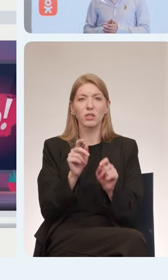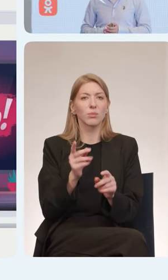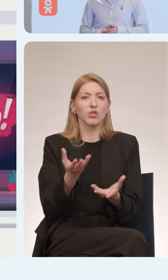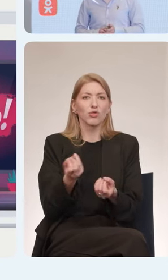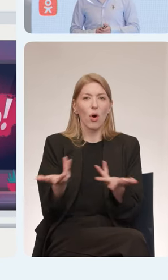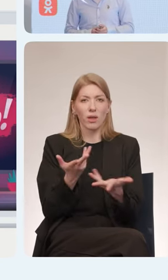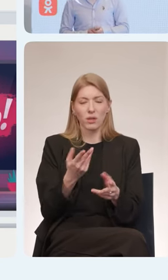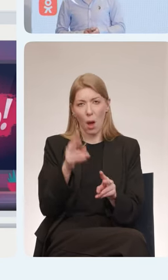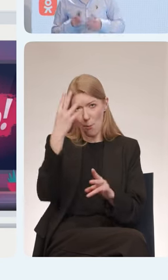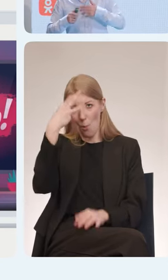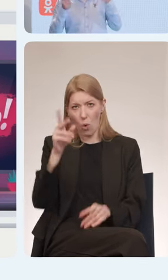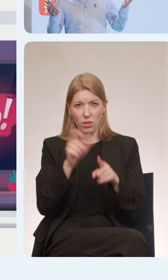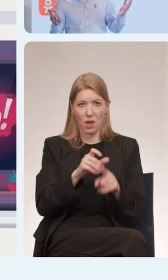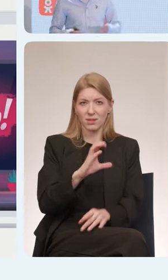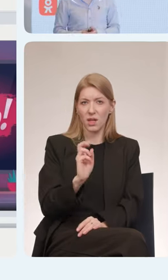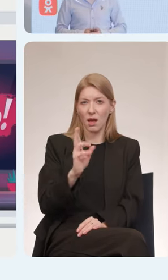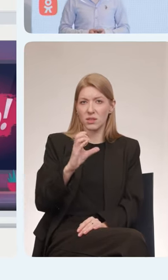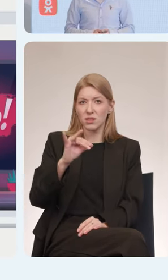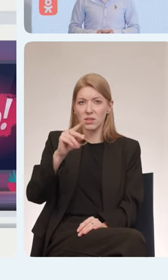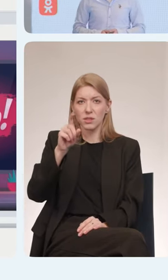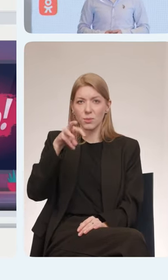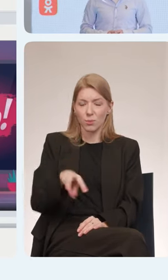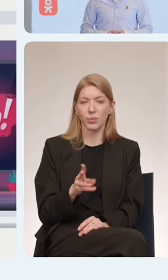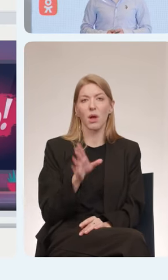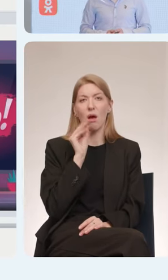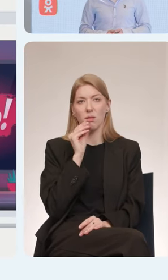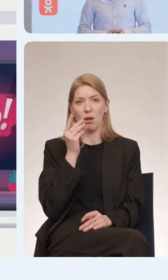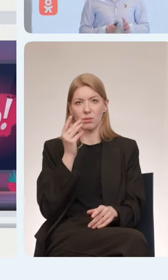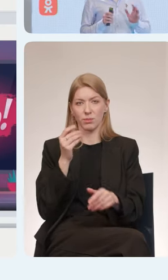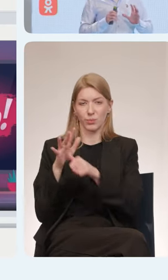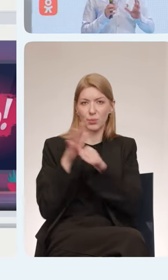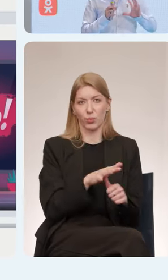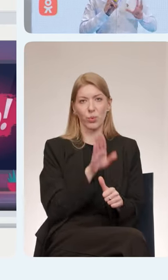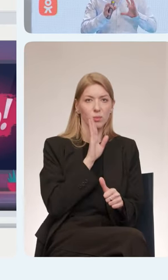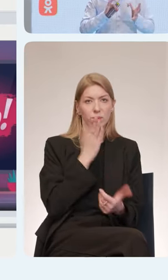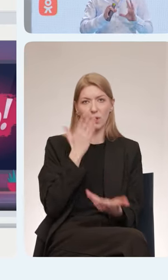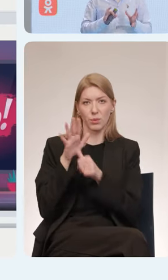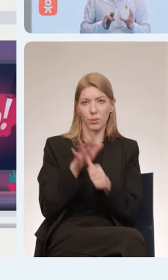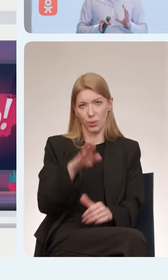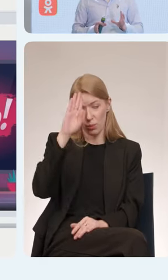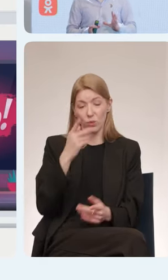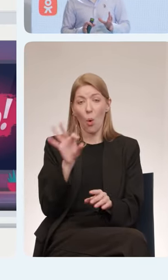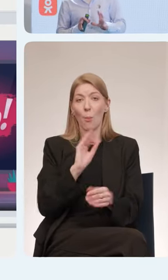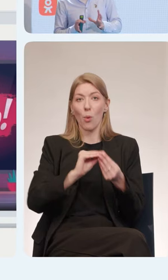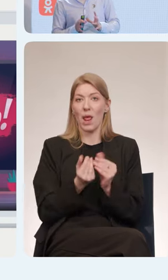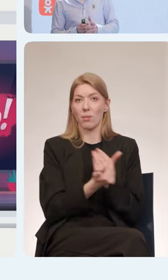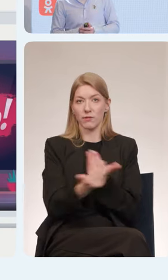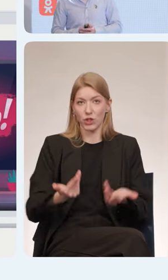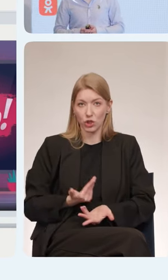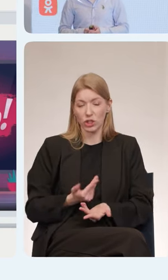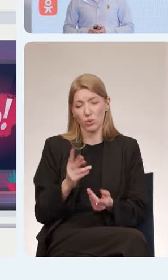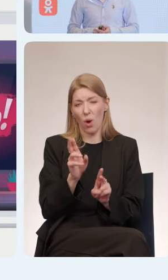какие-то модные достаточно, но, безусловно, важные, да, проблемы. Про эйджизм, ну, как-то так. При том,